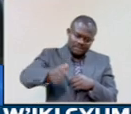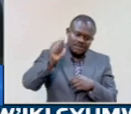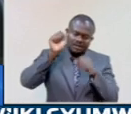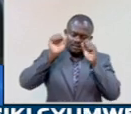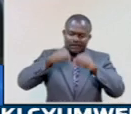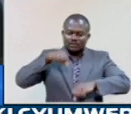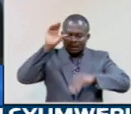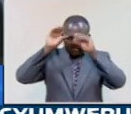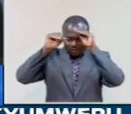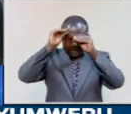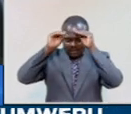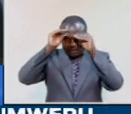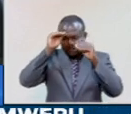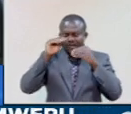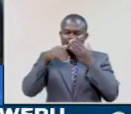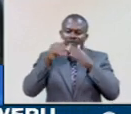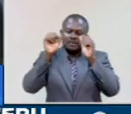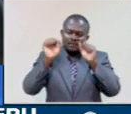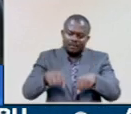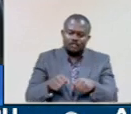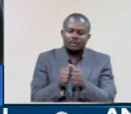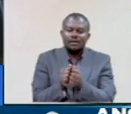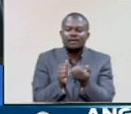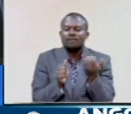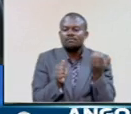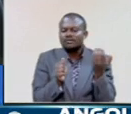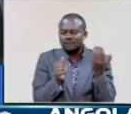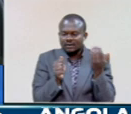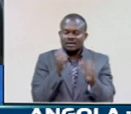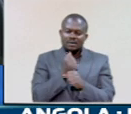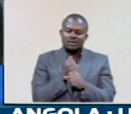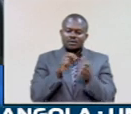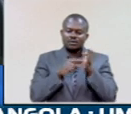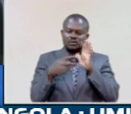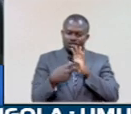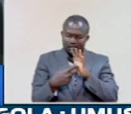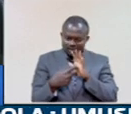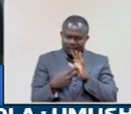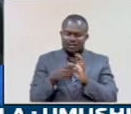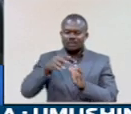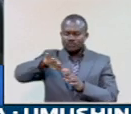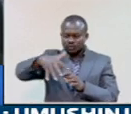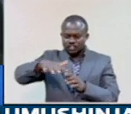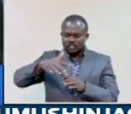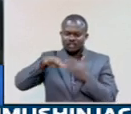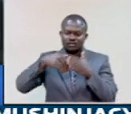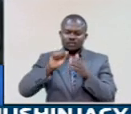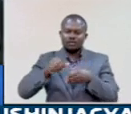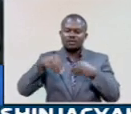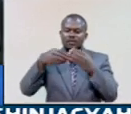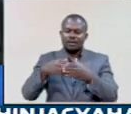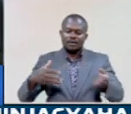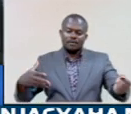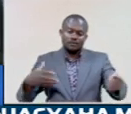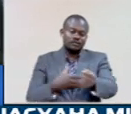barashobora kwiga barashobora kuba bakora udushinga duciriritse tubaha